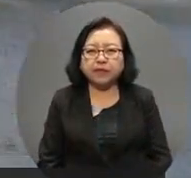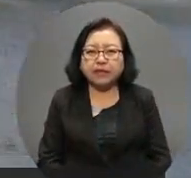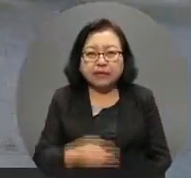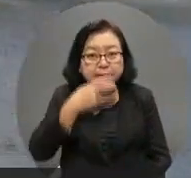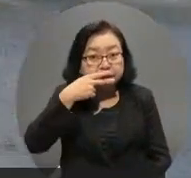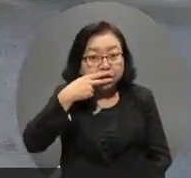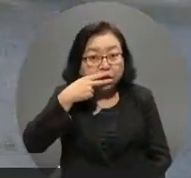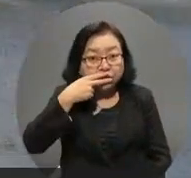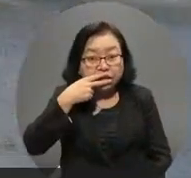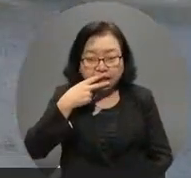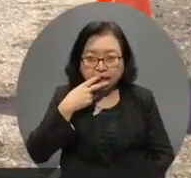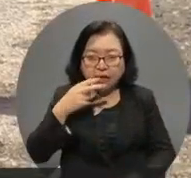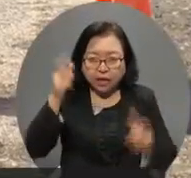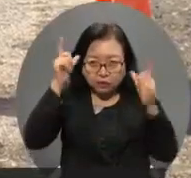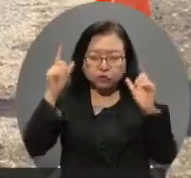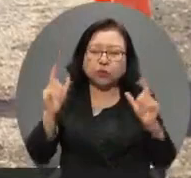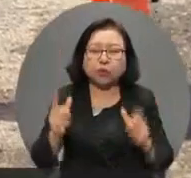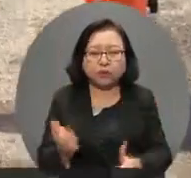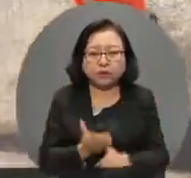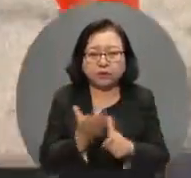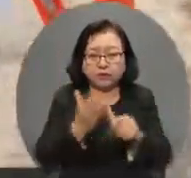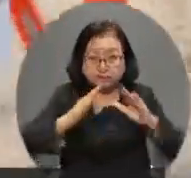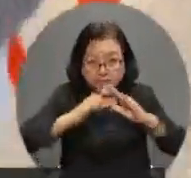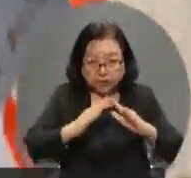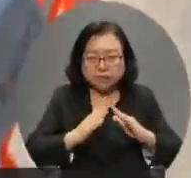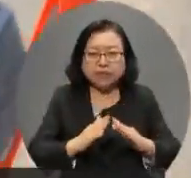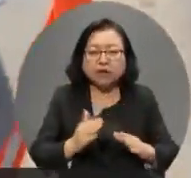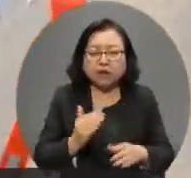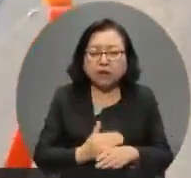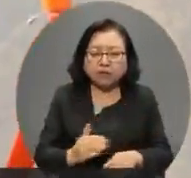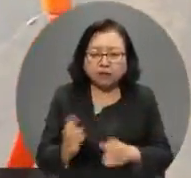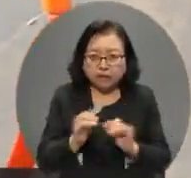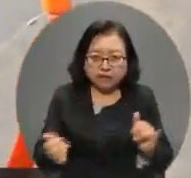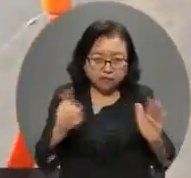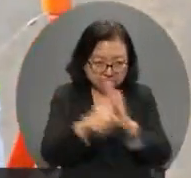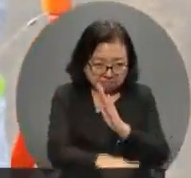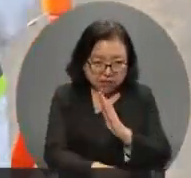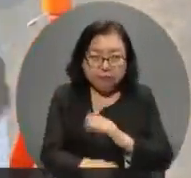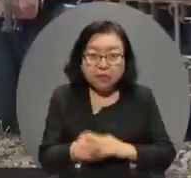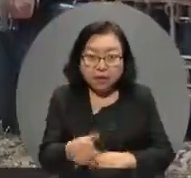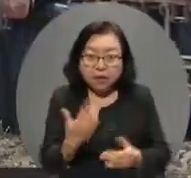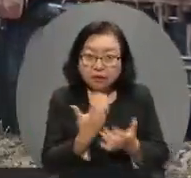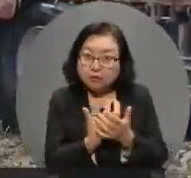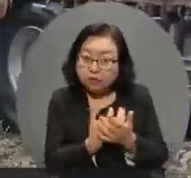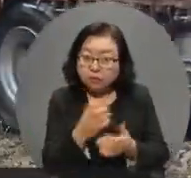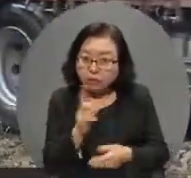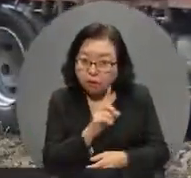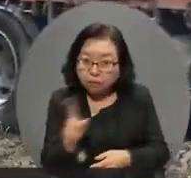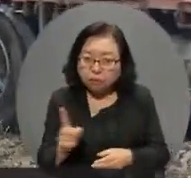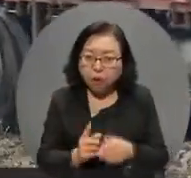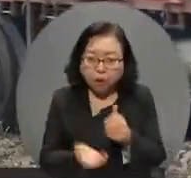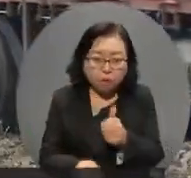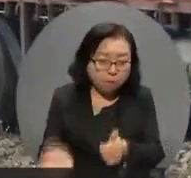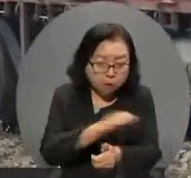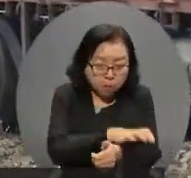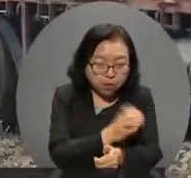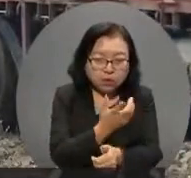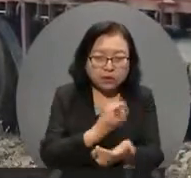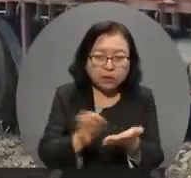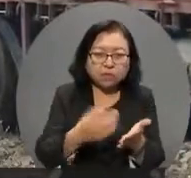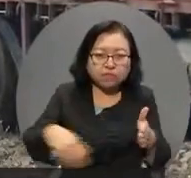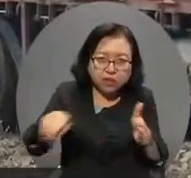음성군의 한 한우 농장에 소독을 마친 방역 대원들이 들어갑니다. 중장비는 물론 매몰 작업에 쓸